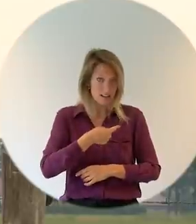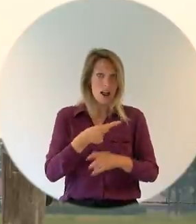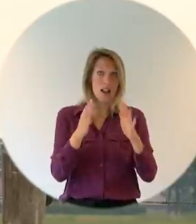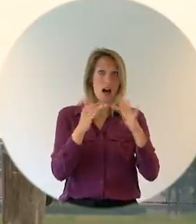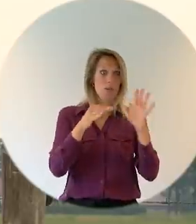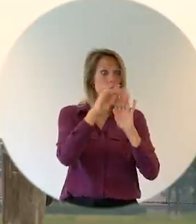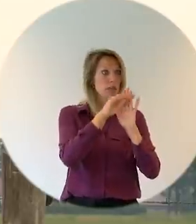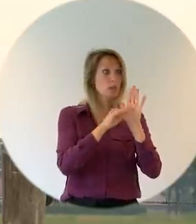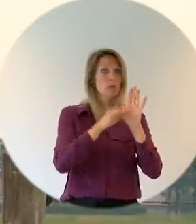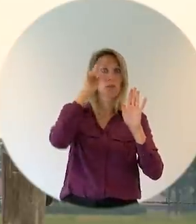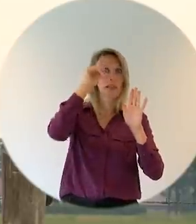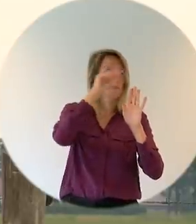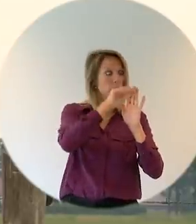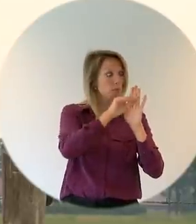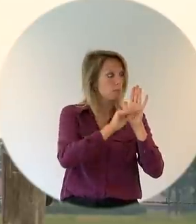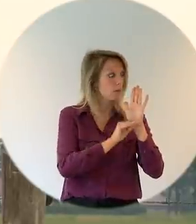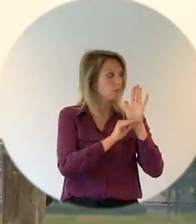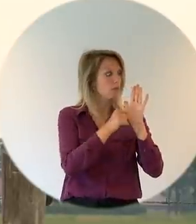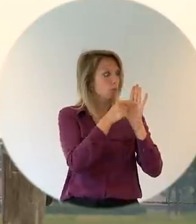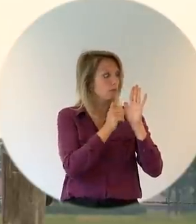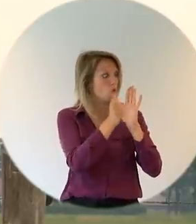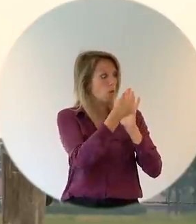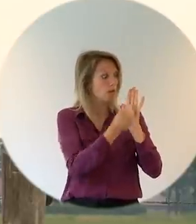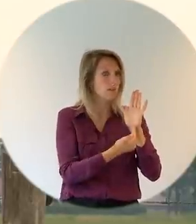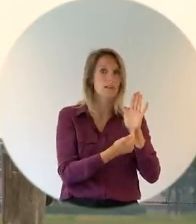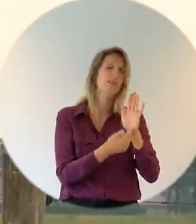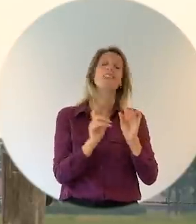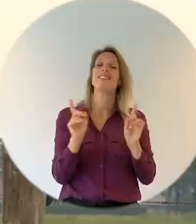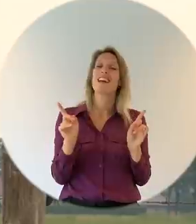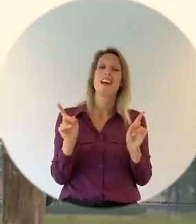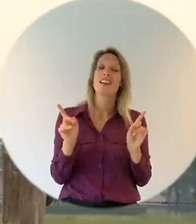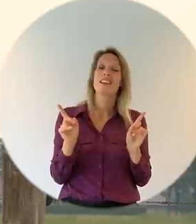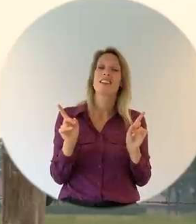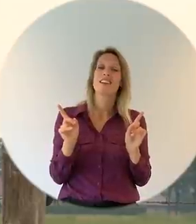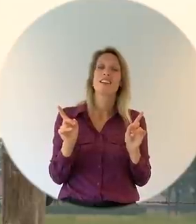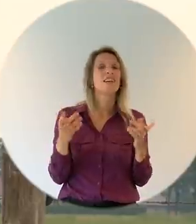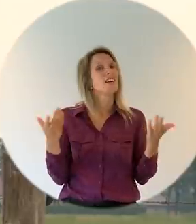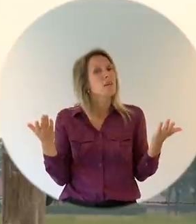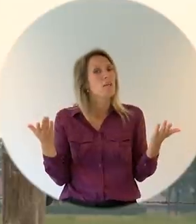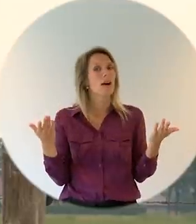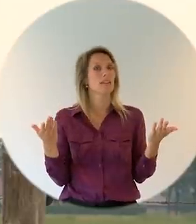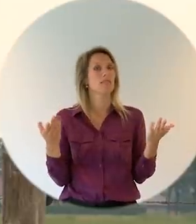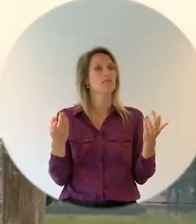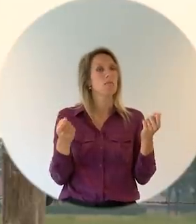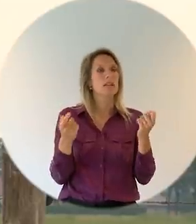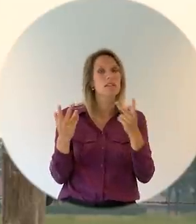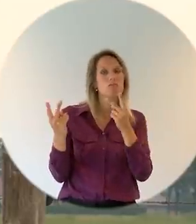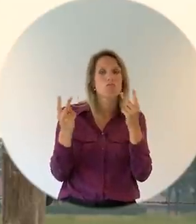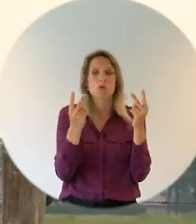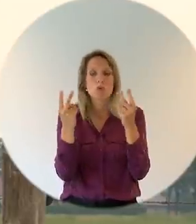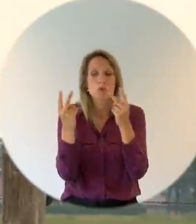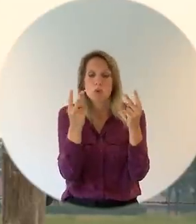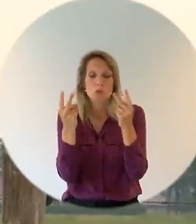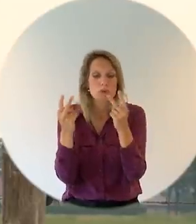regeltjes gaan bedenken. Maar dan moet je een soort, nou noem het maar, een soort zoeken naar